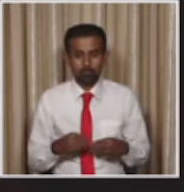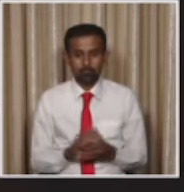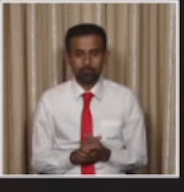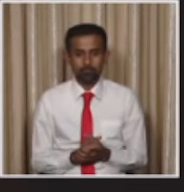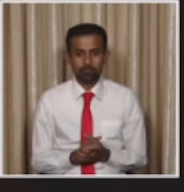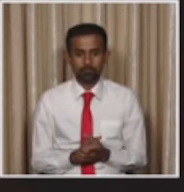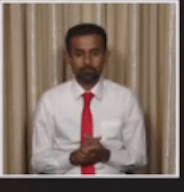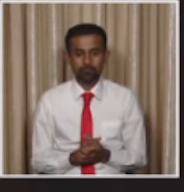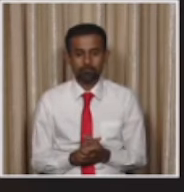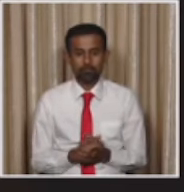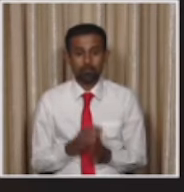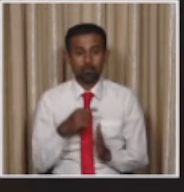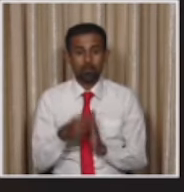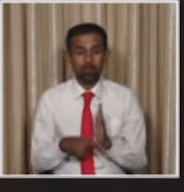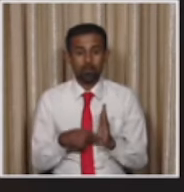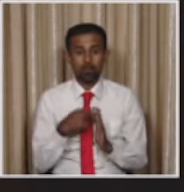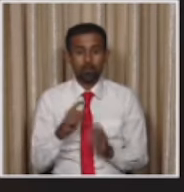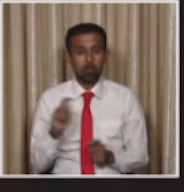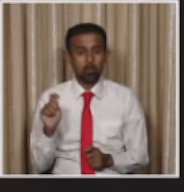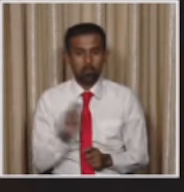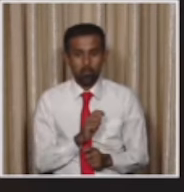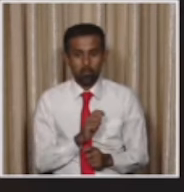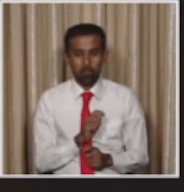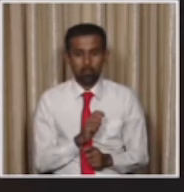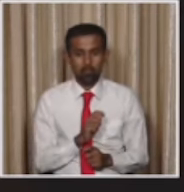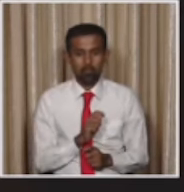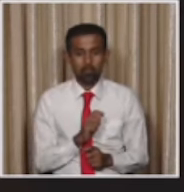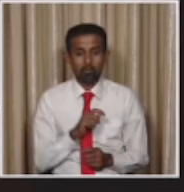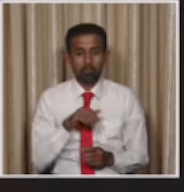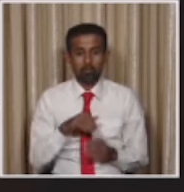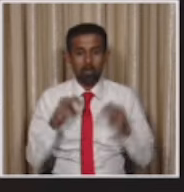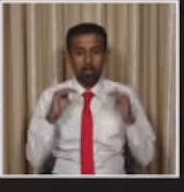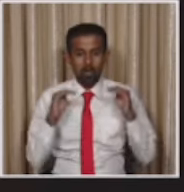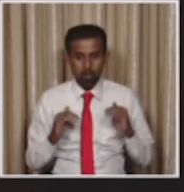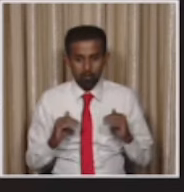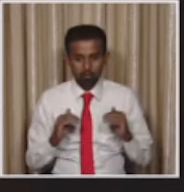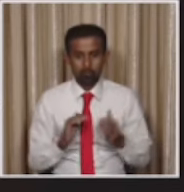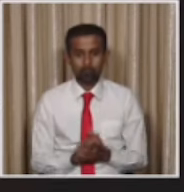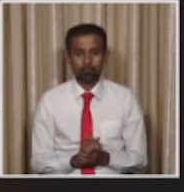එතකොට රටේ ජාතික ආදායම ඒ හරහා අඩු වෙනකොට